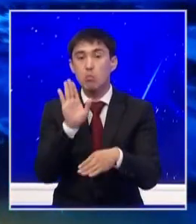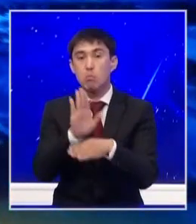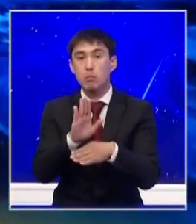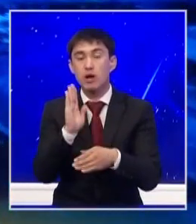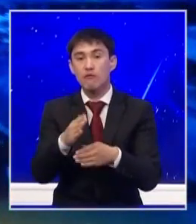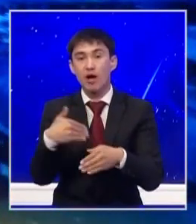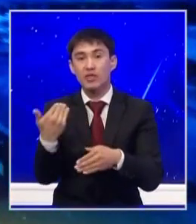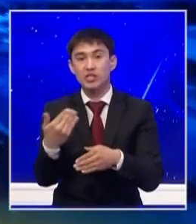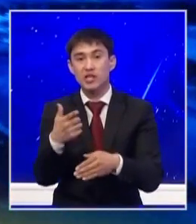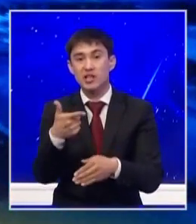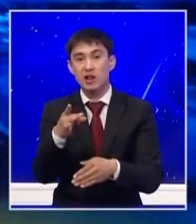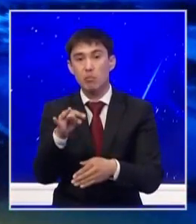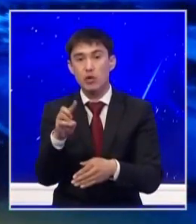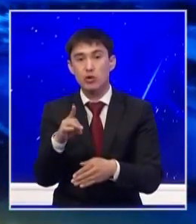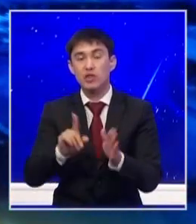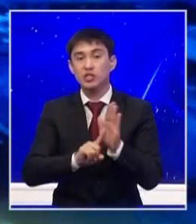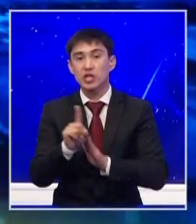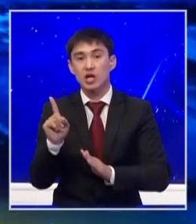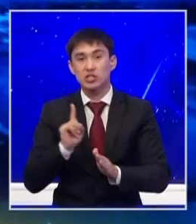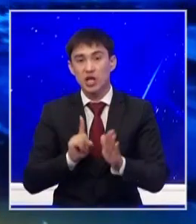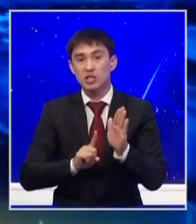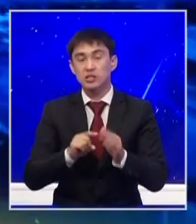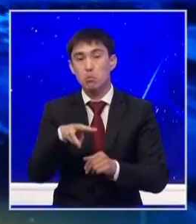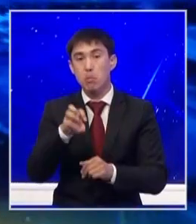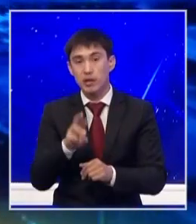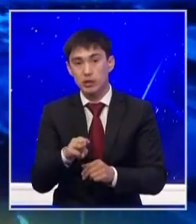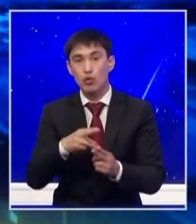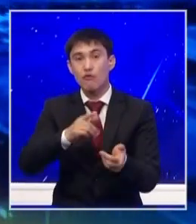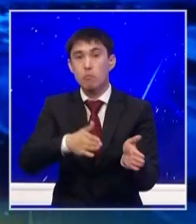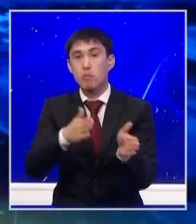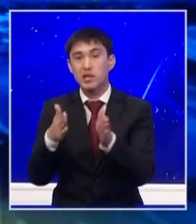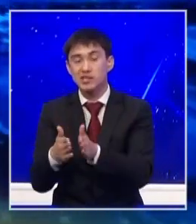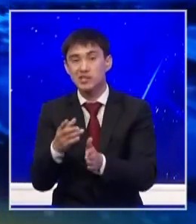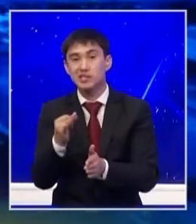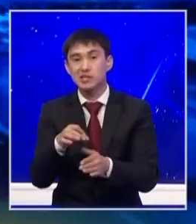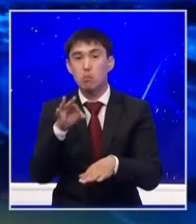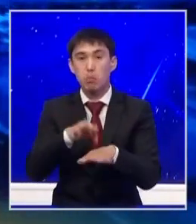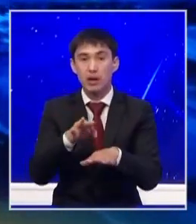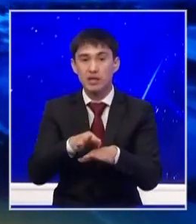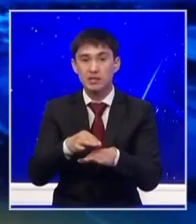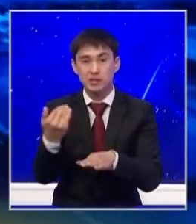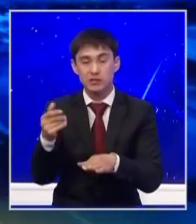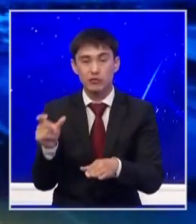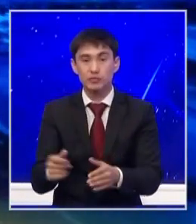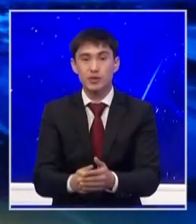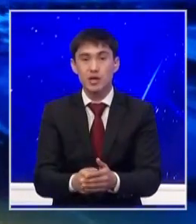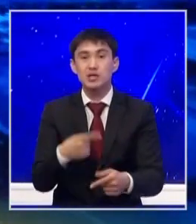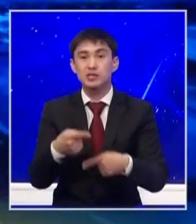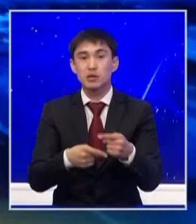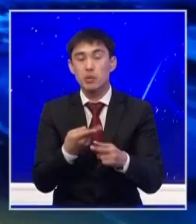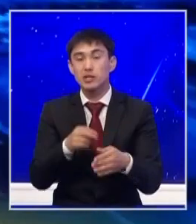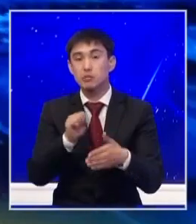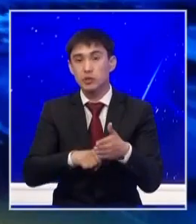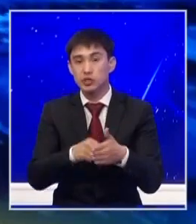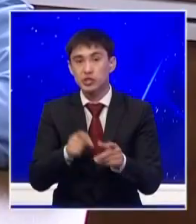приговора в отношении генерал-майора изначально ожидалось в начале марта Но его перенесли из-за болезни подсудимого затем по